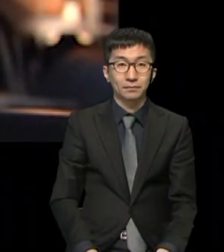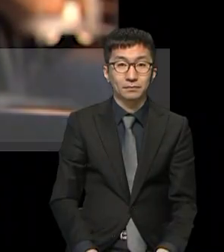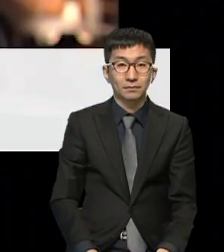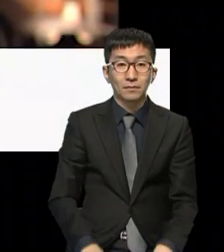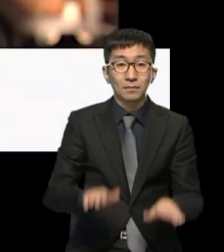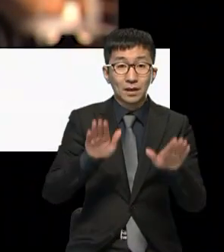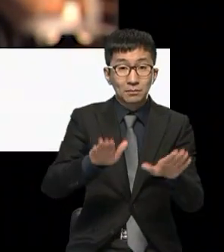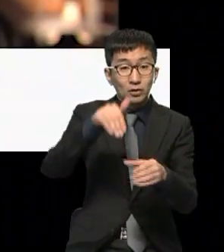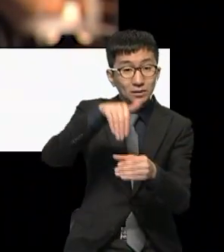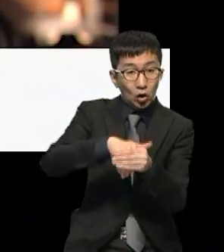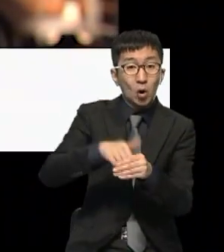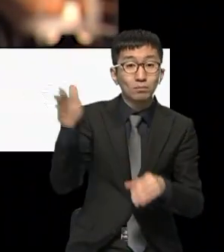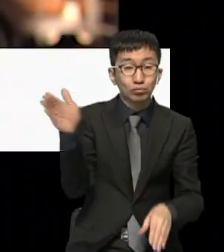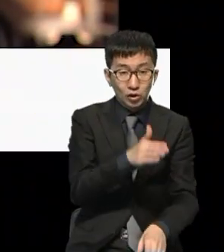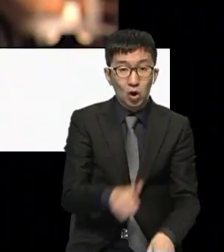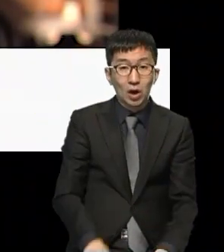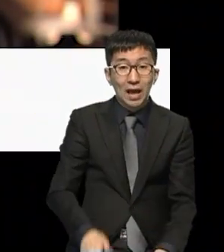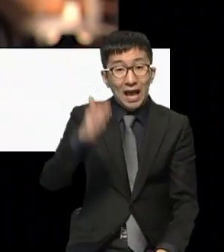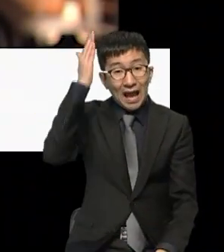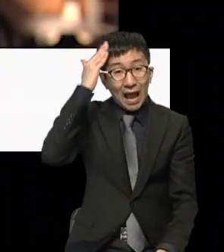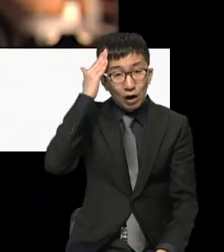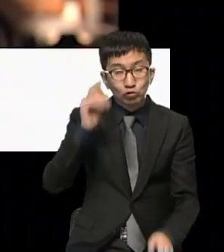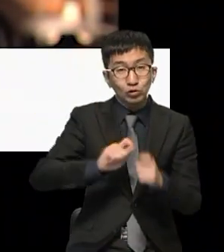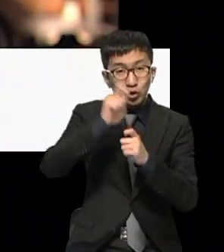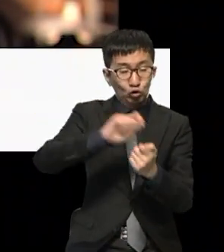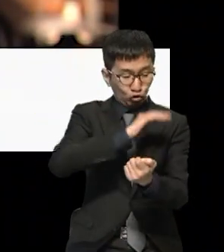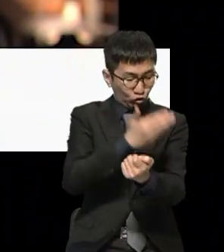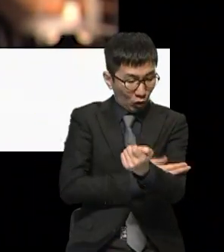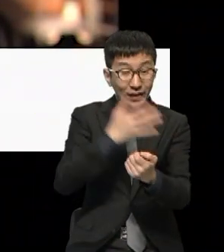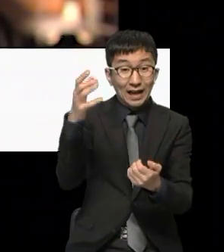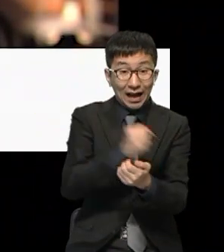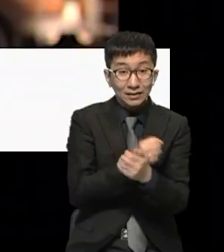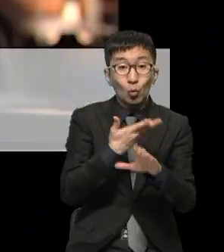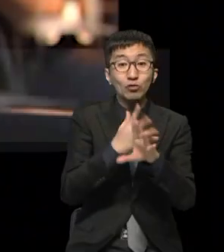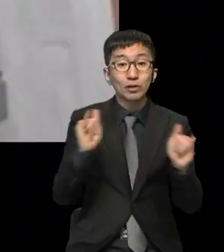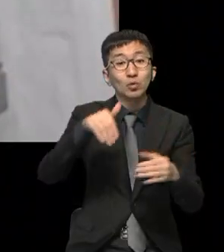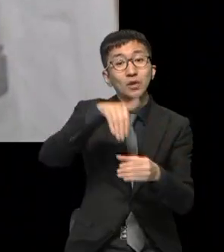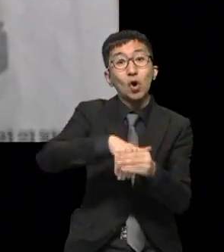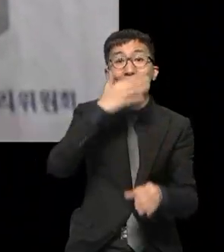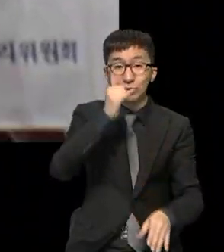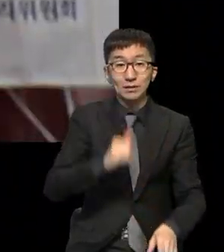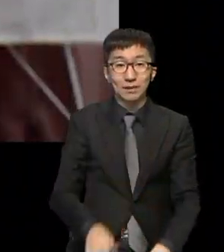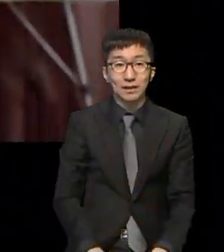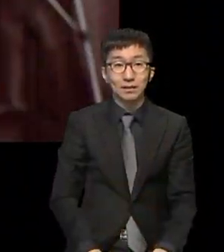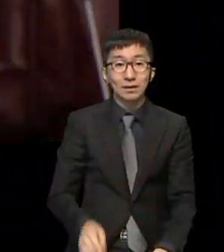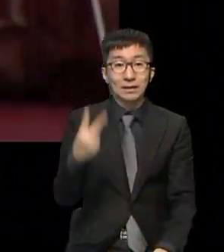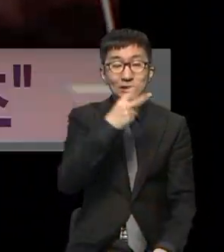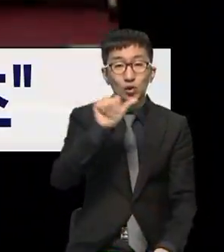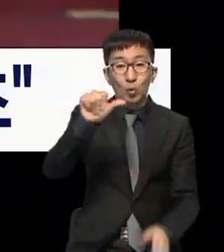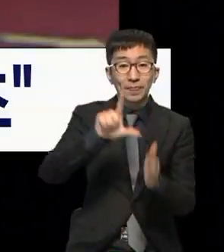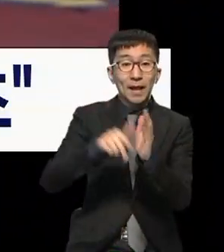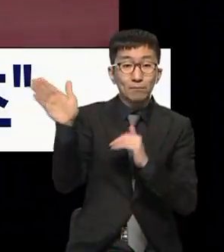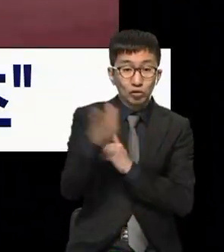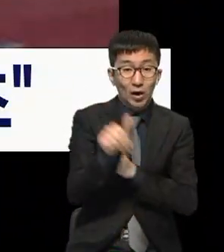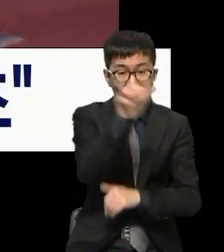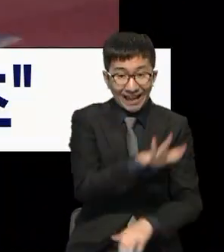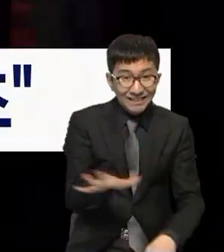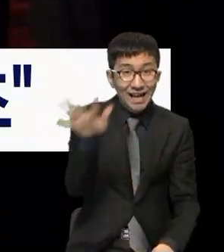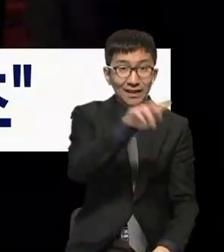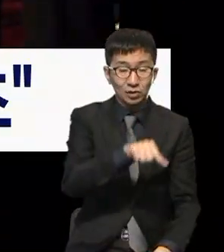이번 지방선거부터 한국 영주권이 있는 외국인들도 투표권을 갖게 됐습니다. 지난 2005년 아시아 국가